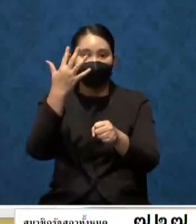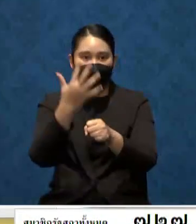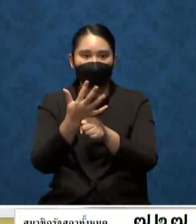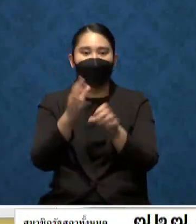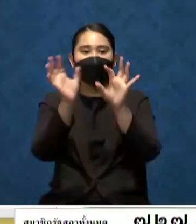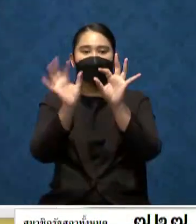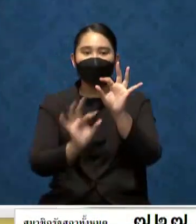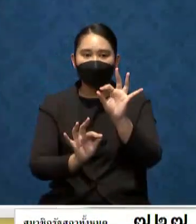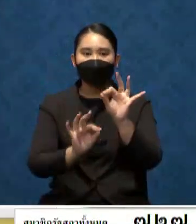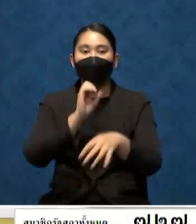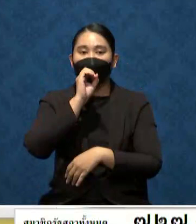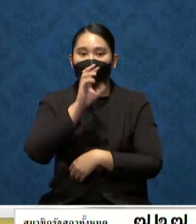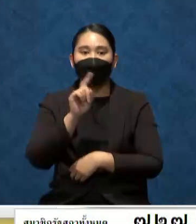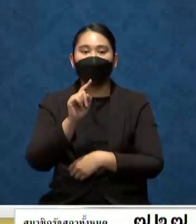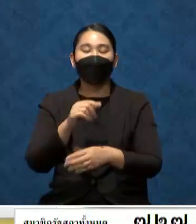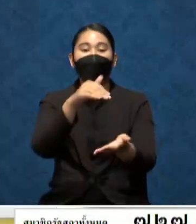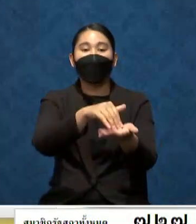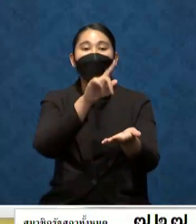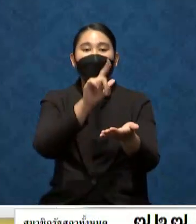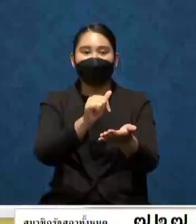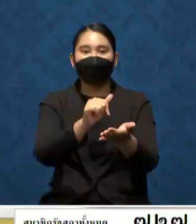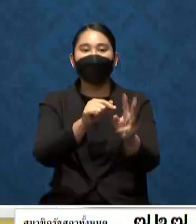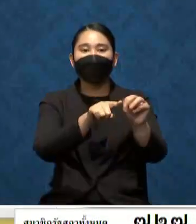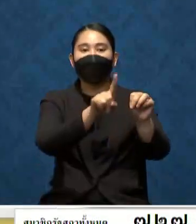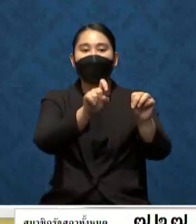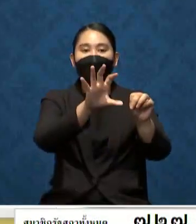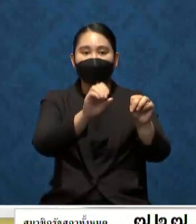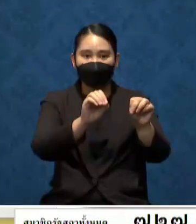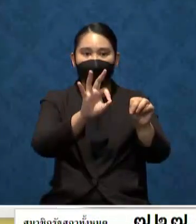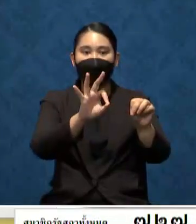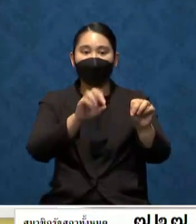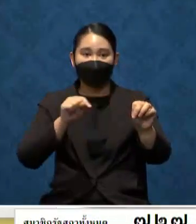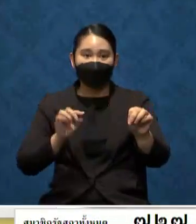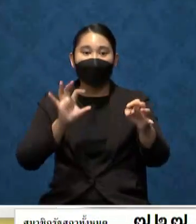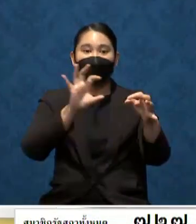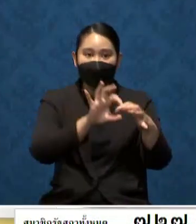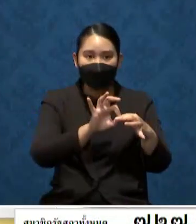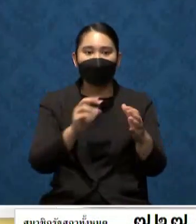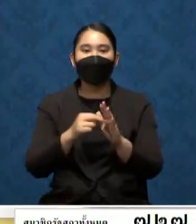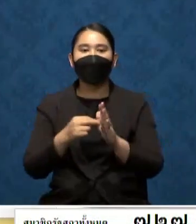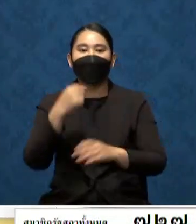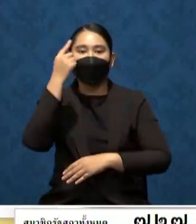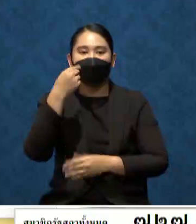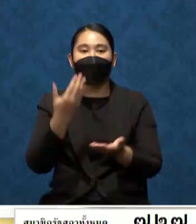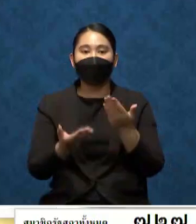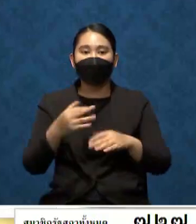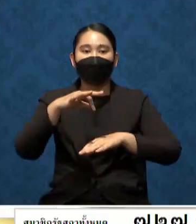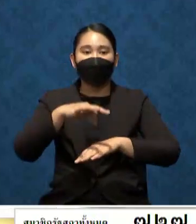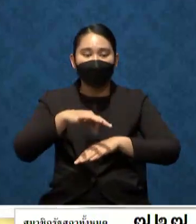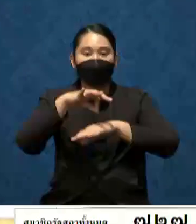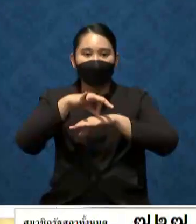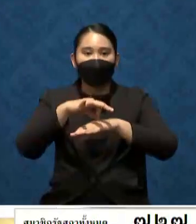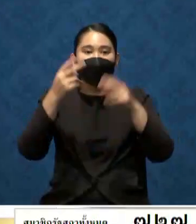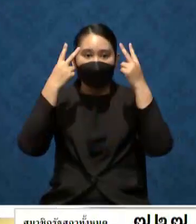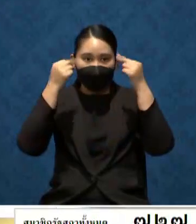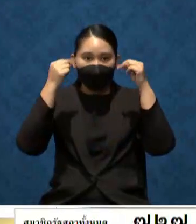ก็อ้างอิงไปยังบทหลักก็คือมาตรา159นั่นเองคือผู้ที่จะได้รับการเสนอชื่อเป็นนายกรัฐมนตรีนะต้